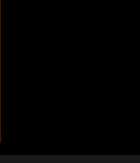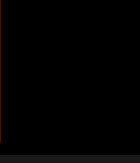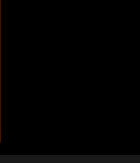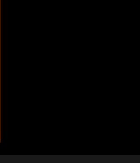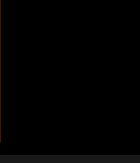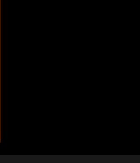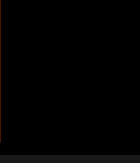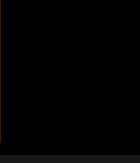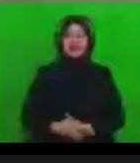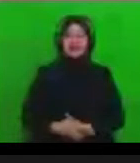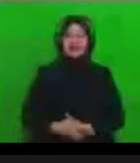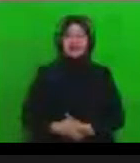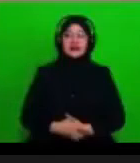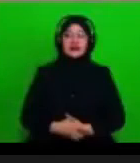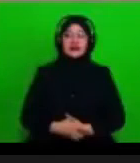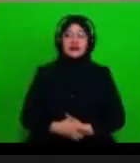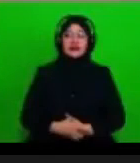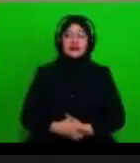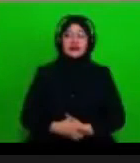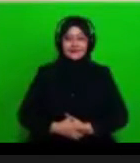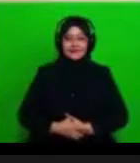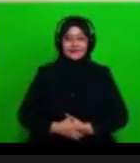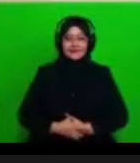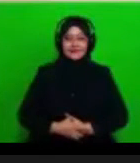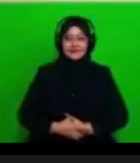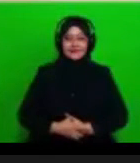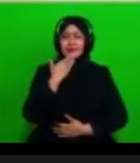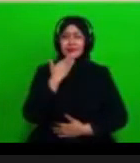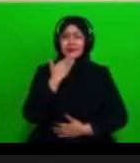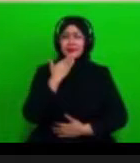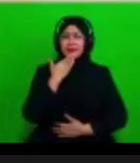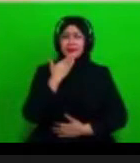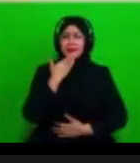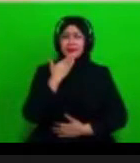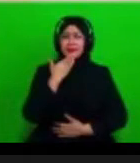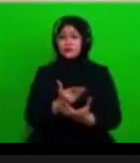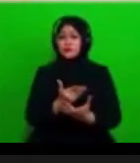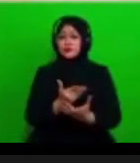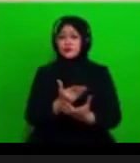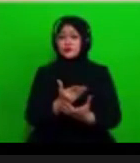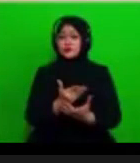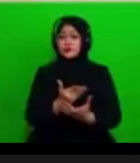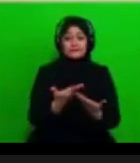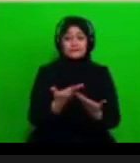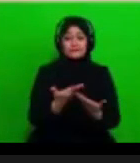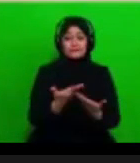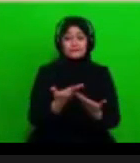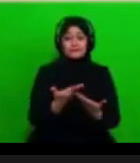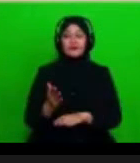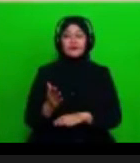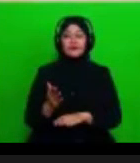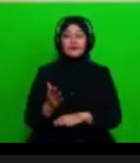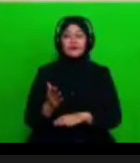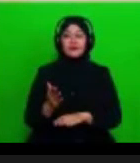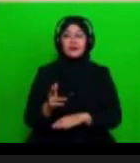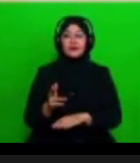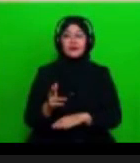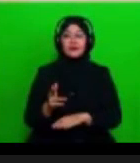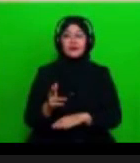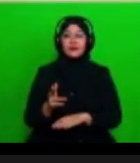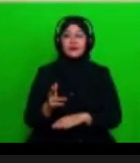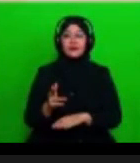Sejahteralah anggota dan keluarganya. Wah, ini sebuah bait dari lirik Mas Dama